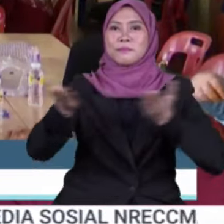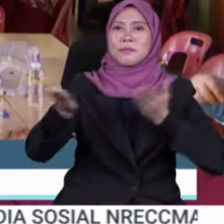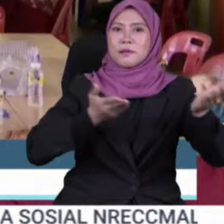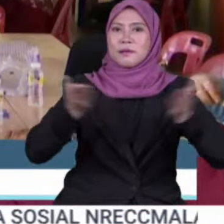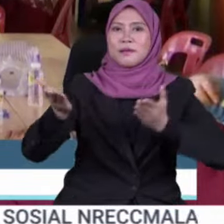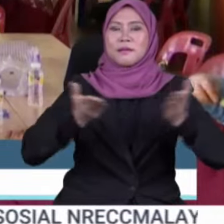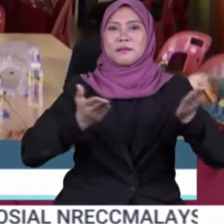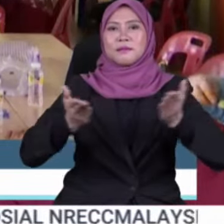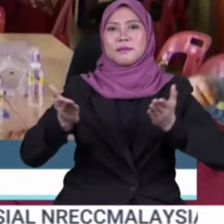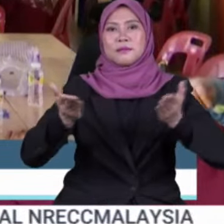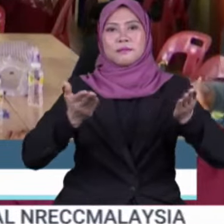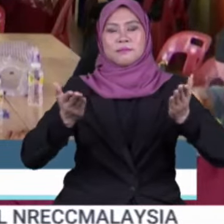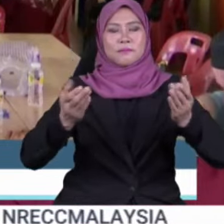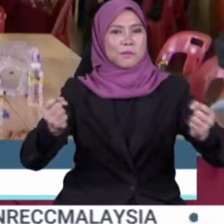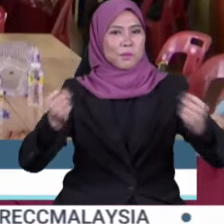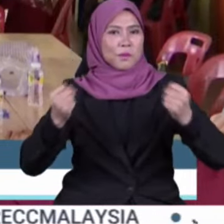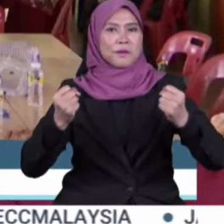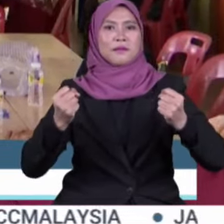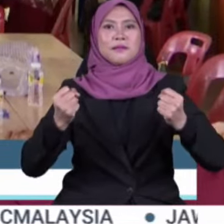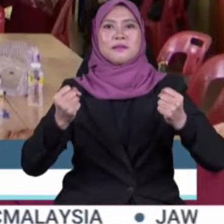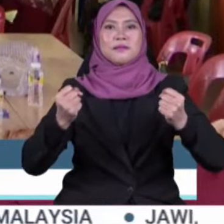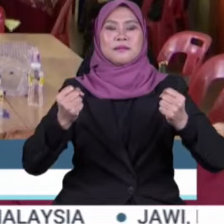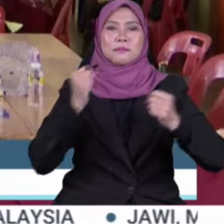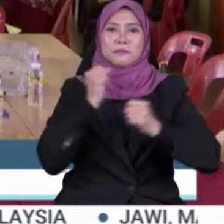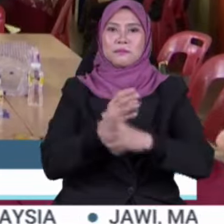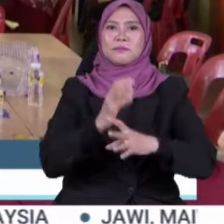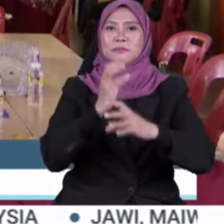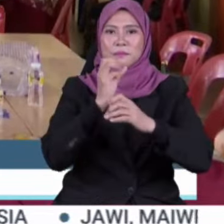lebih kuat atau lebih